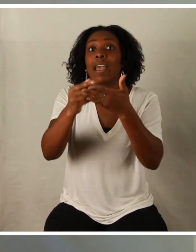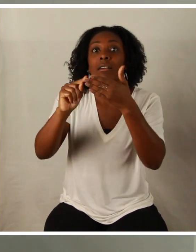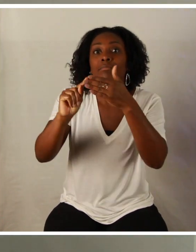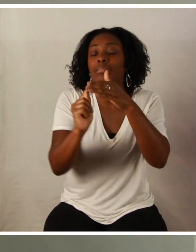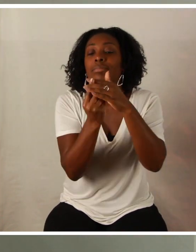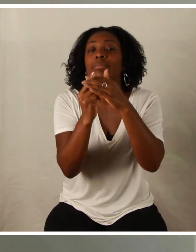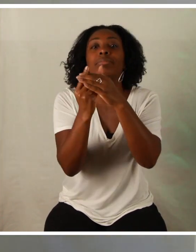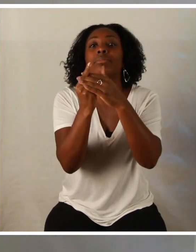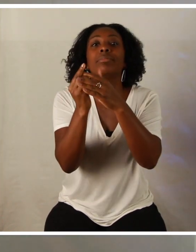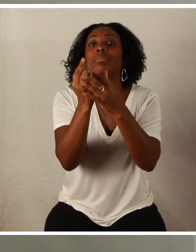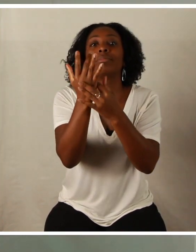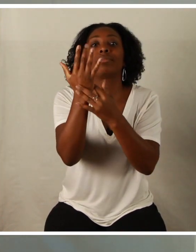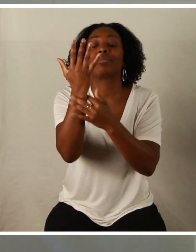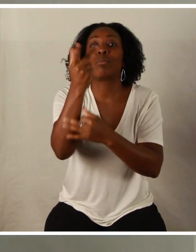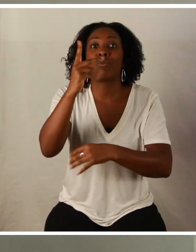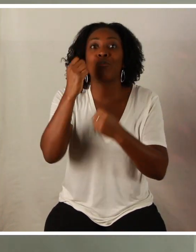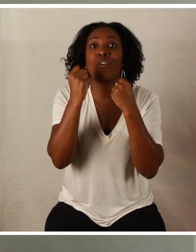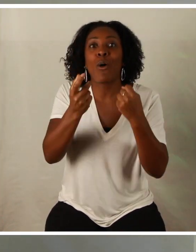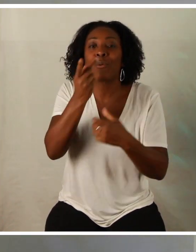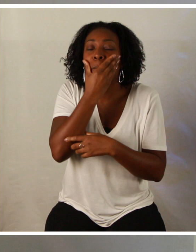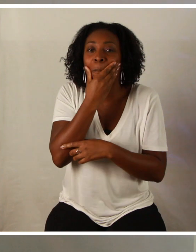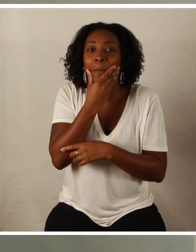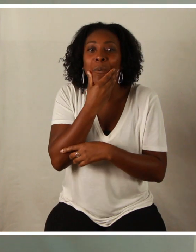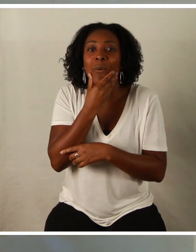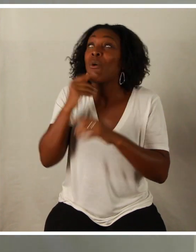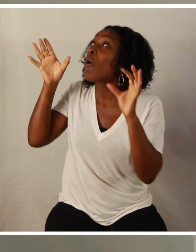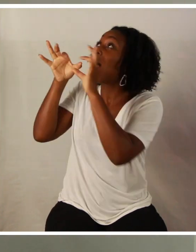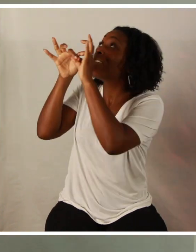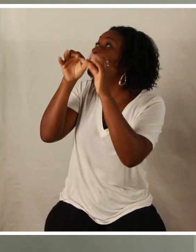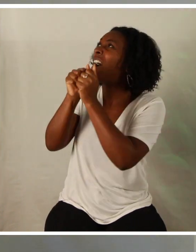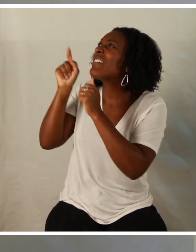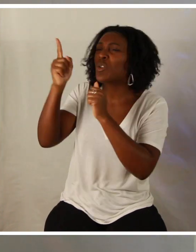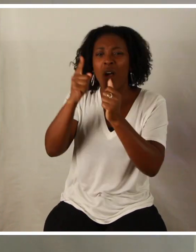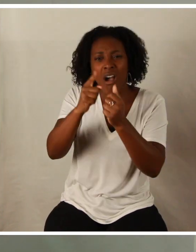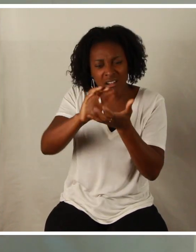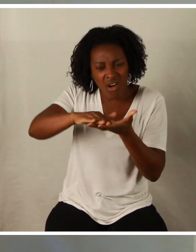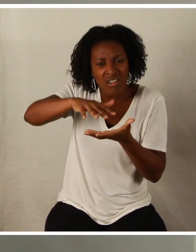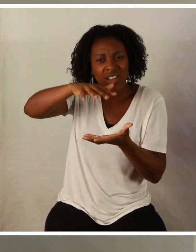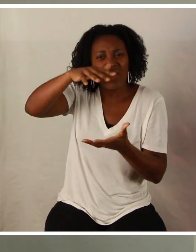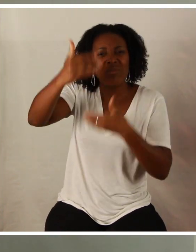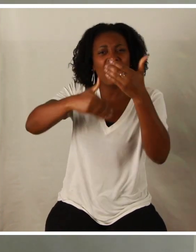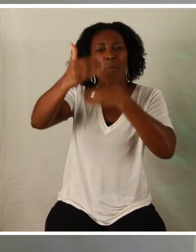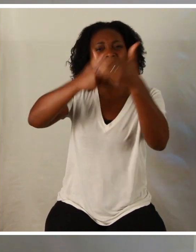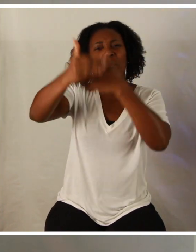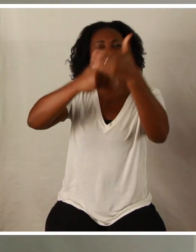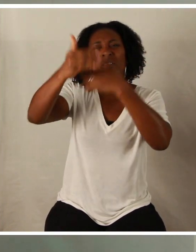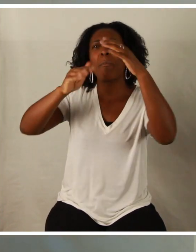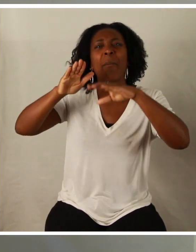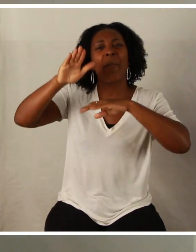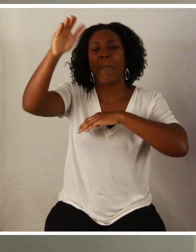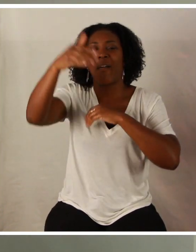y ait quelque chose qui ressorte de plus fort qu'avant encore. Que leur relation avec toi puisse grandir et qu'ils puissent voir,